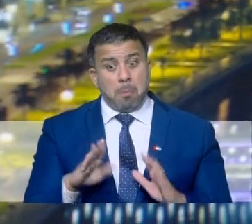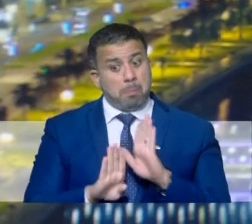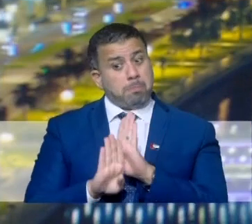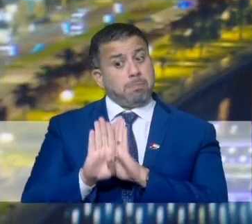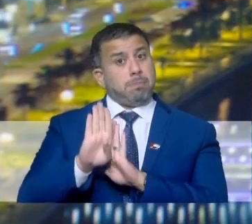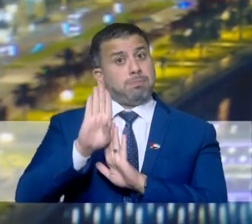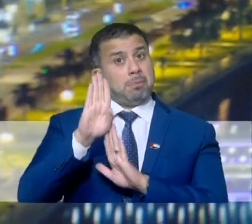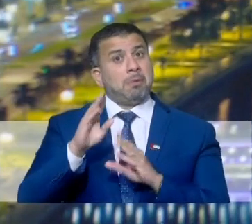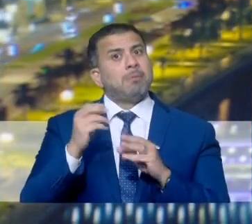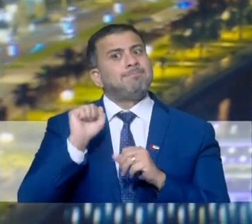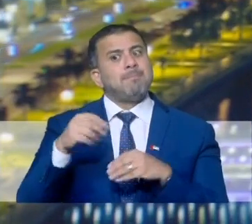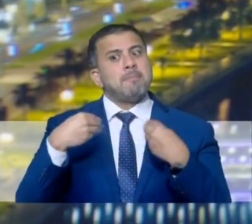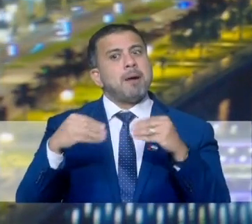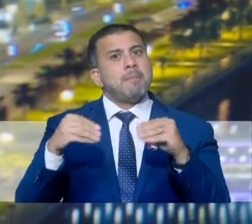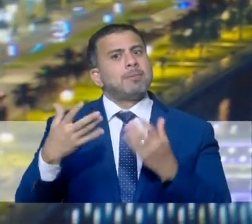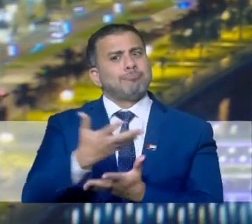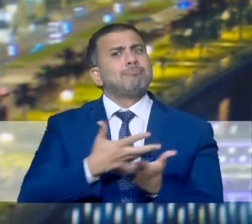العقاري والنمو المستمر؟